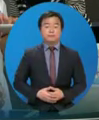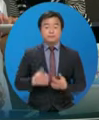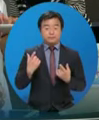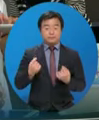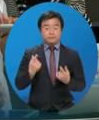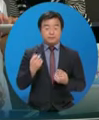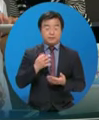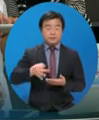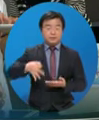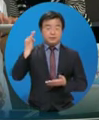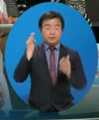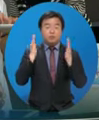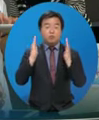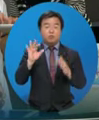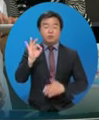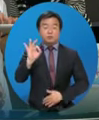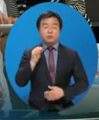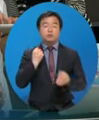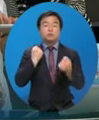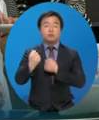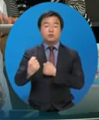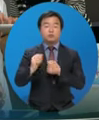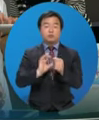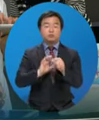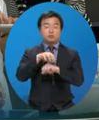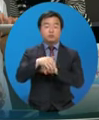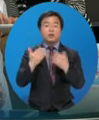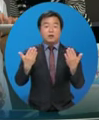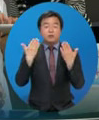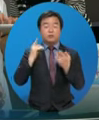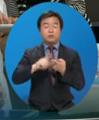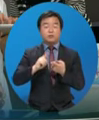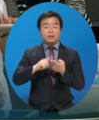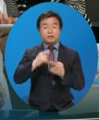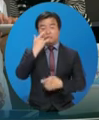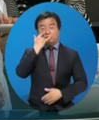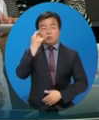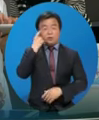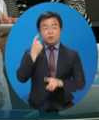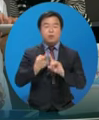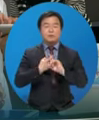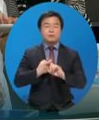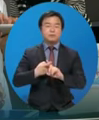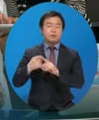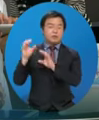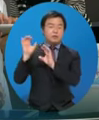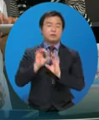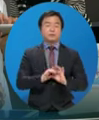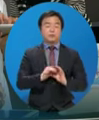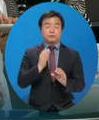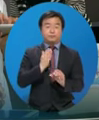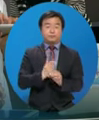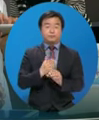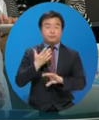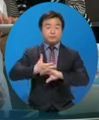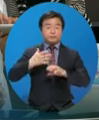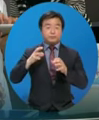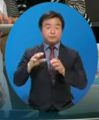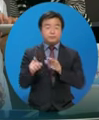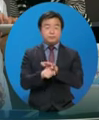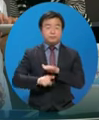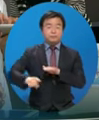이렇게 값비싼 학비에도 불구하고 국제학교에 대한 우리 학부모들의 관심은 끊이지 않고 있습니다. 해외 선진